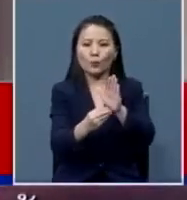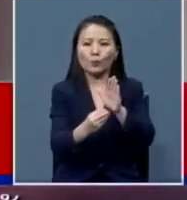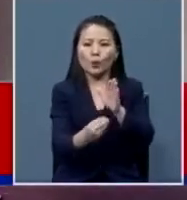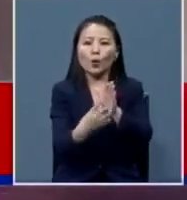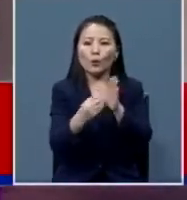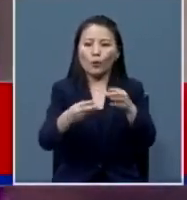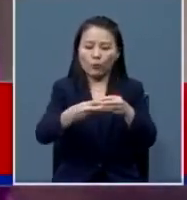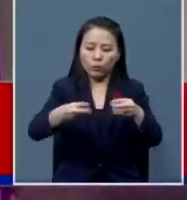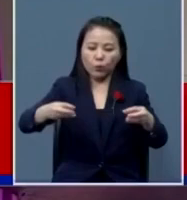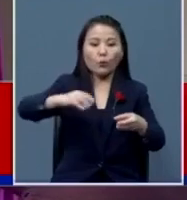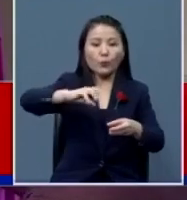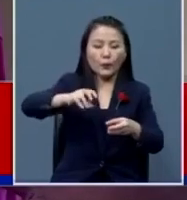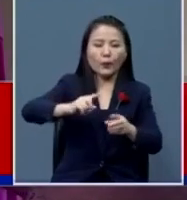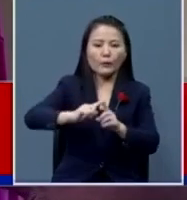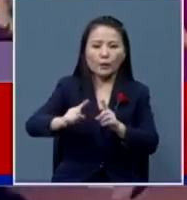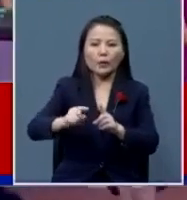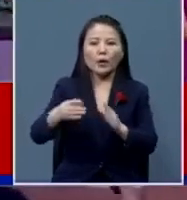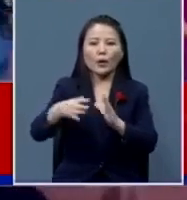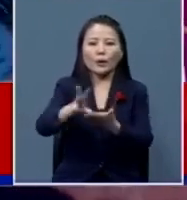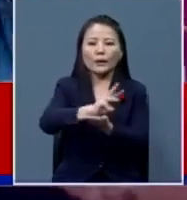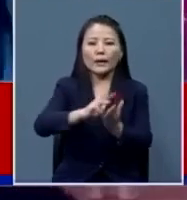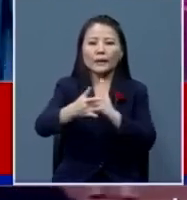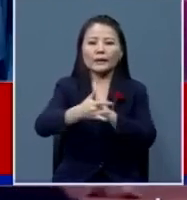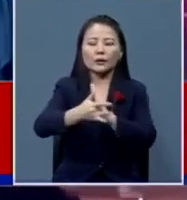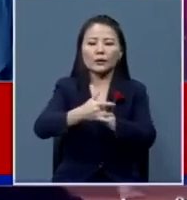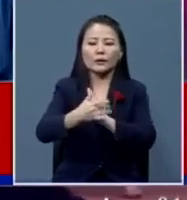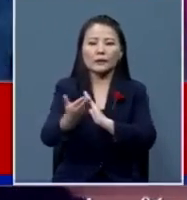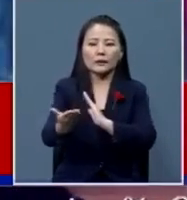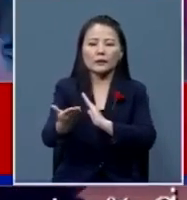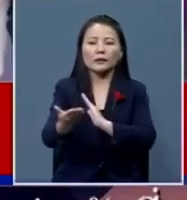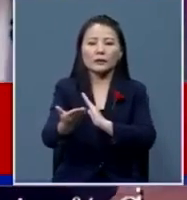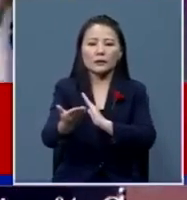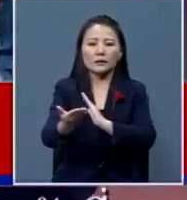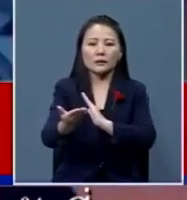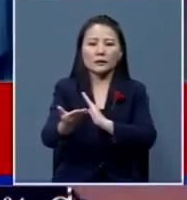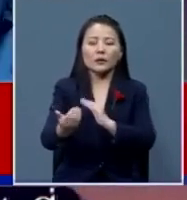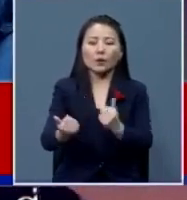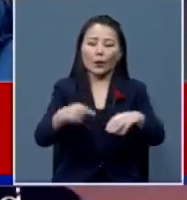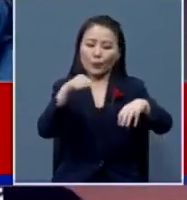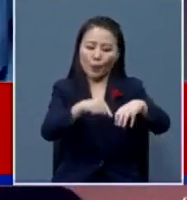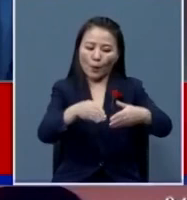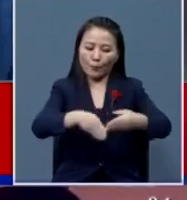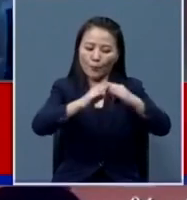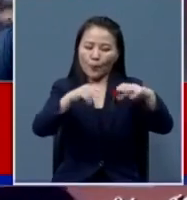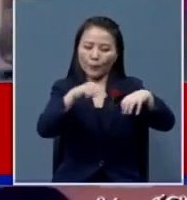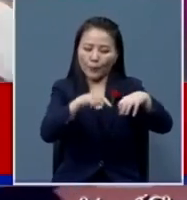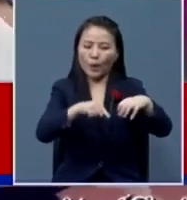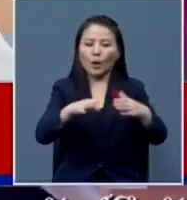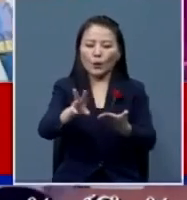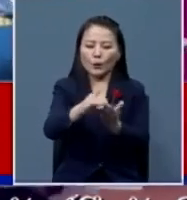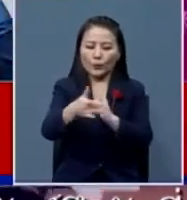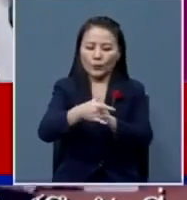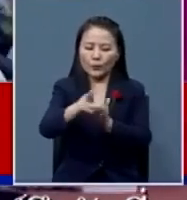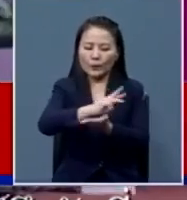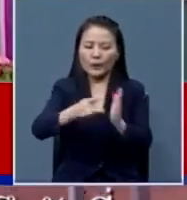PVCณวิทยาลัยเทคโนโลยีกรุงธนอาคารศูนย์ฝึกอบรมช่างท่อ PVCหลังนี้ทางวิทยาลัยเทคโนโลยีกรุงธน